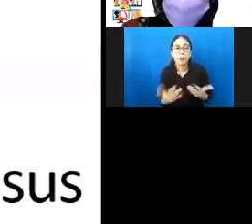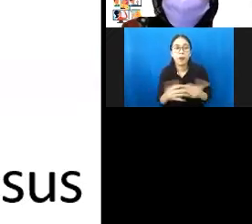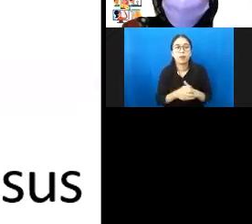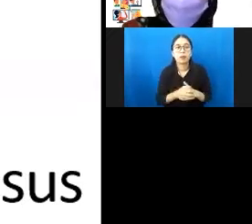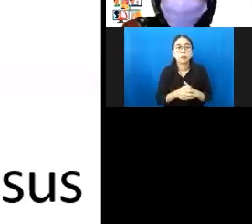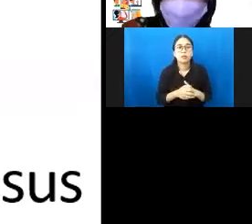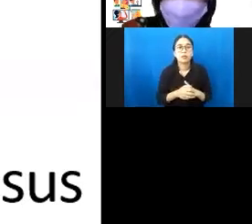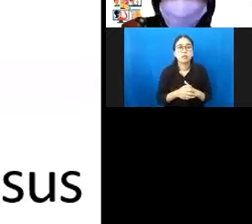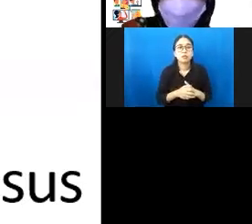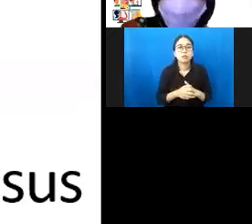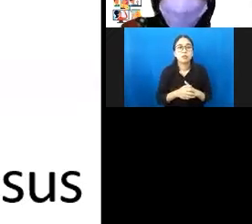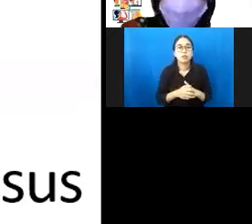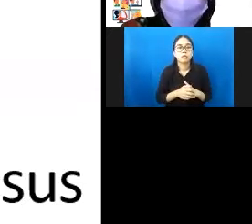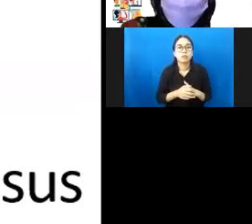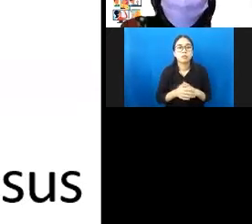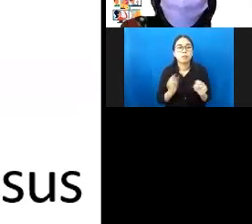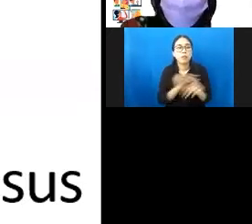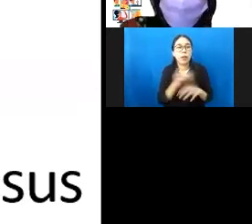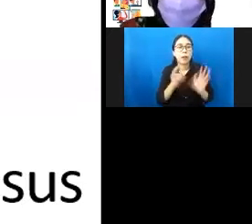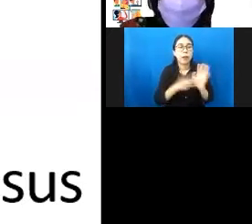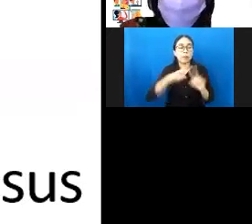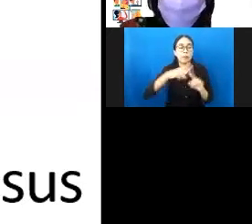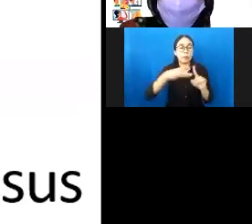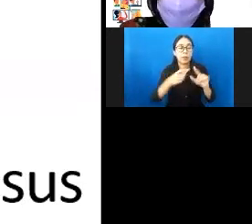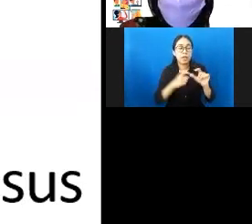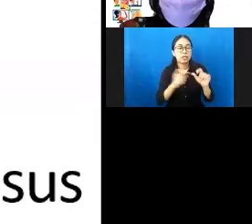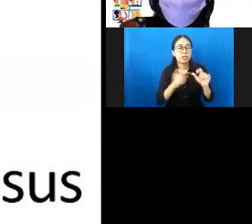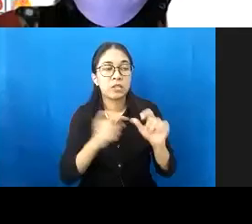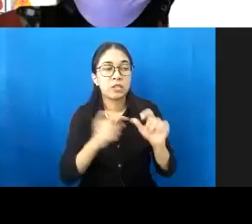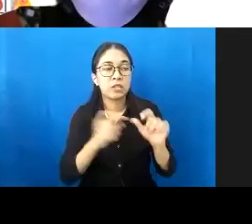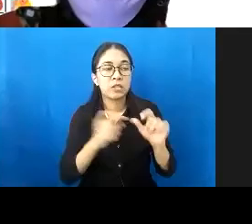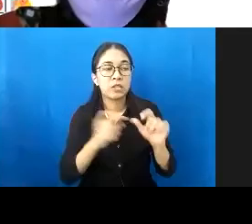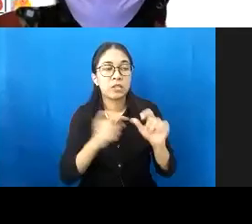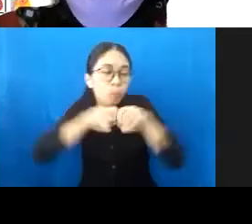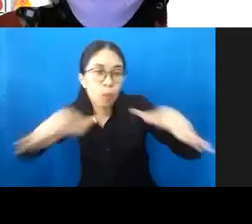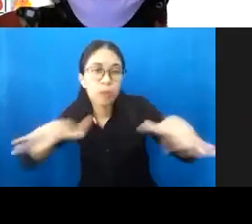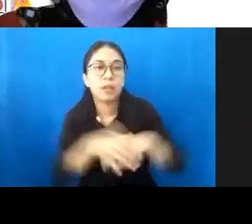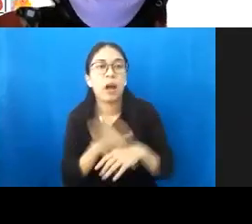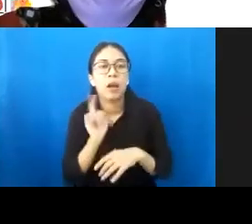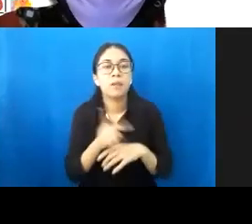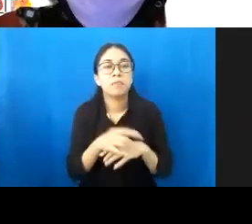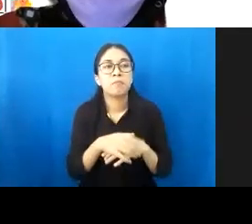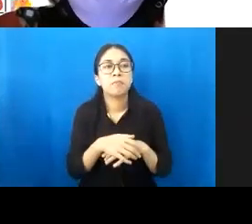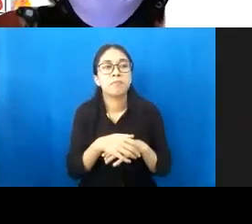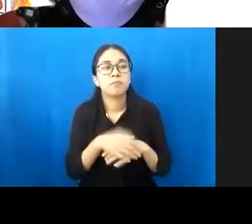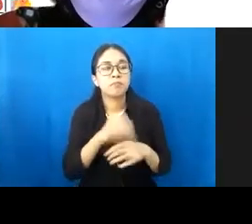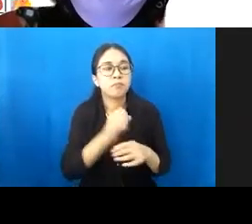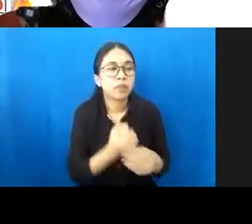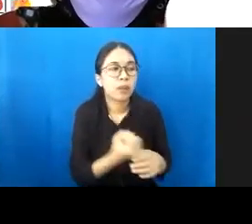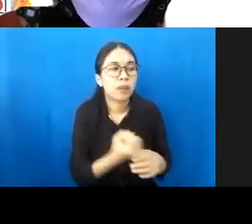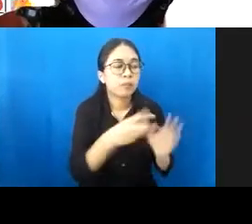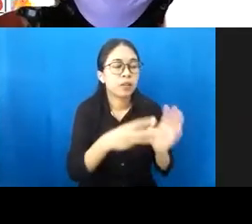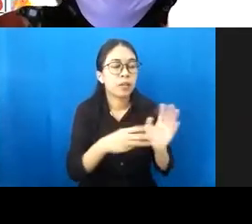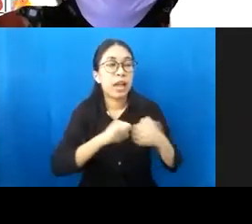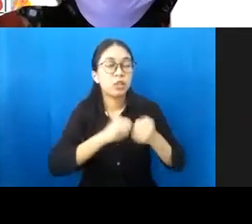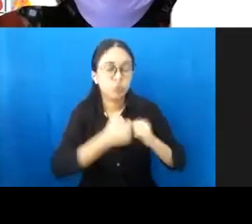MTBS dengan benar dan luas ini, kita berharap penemuan kasus baik pneumonia maupun